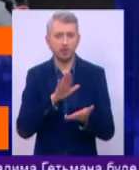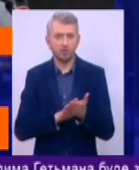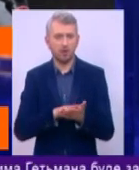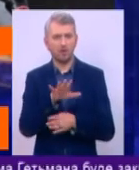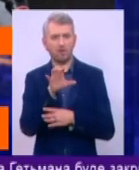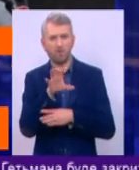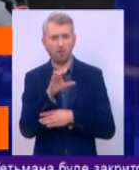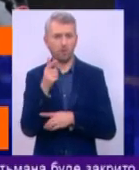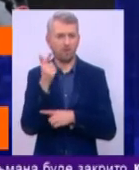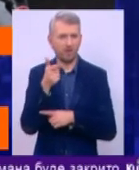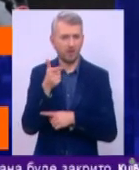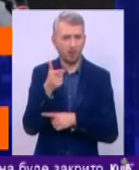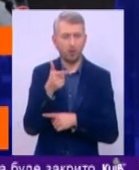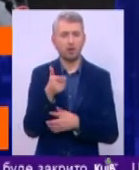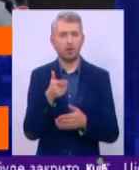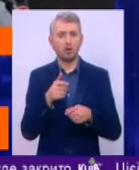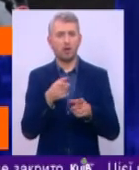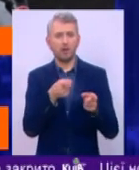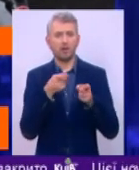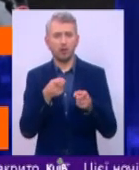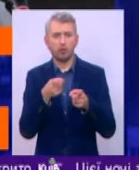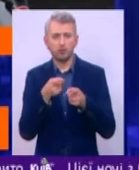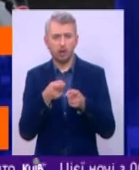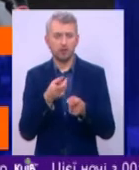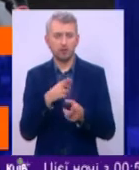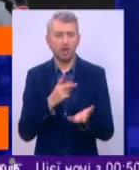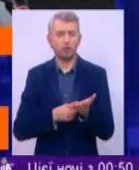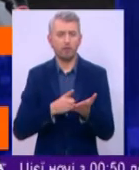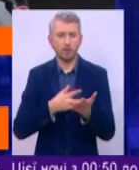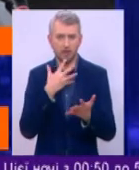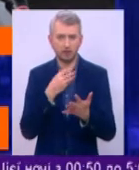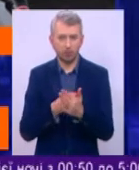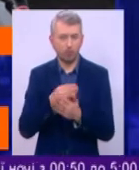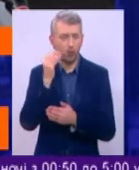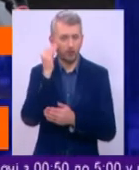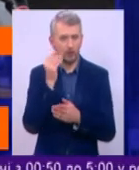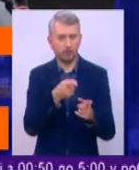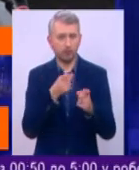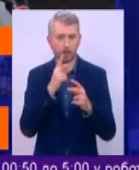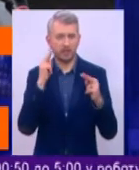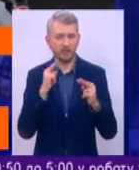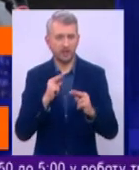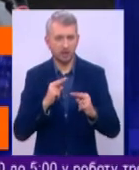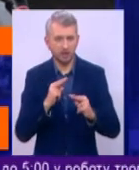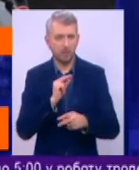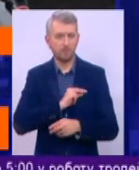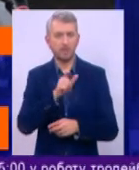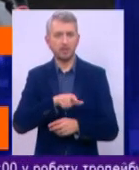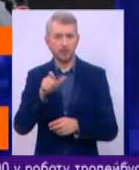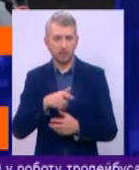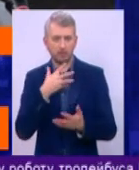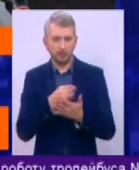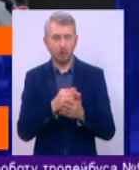на відео, залучати для доведення своєї позиції, залучати свідків, працівників